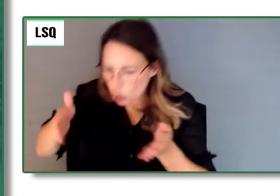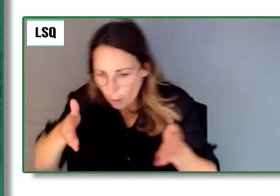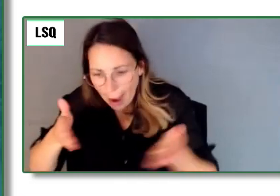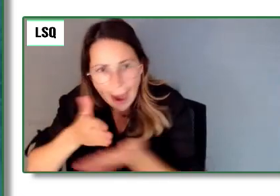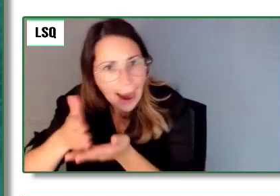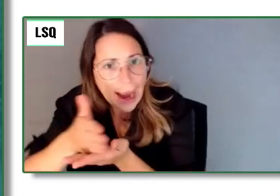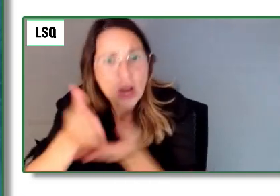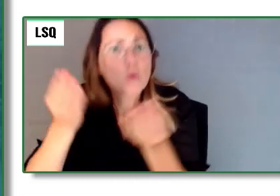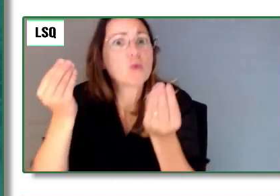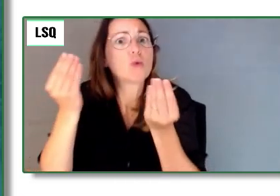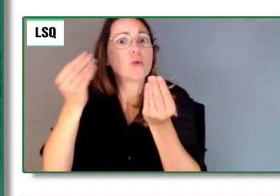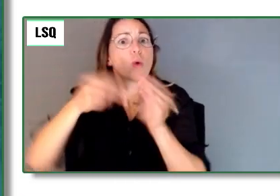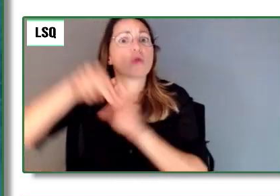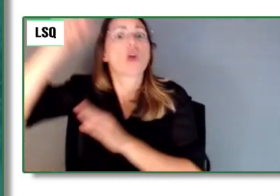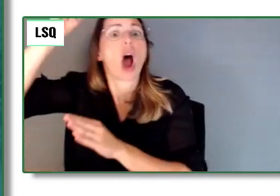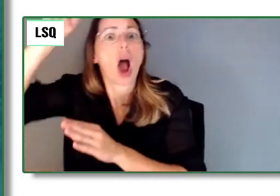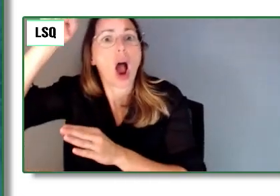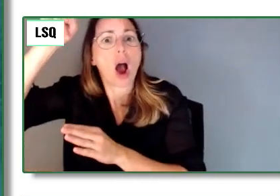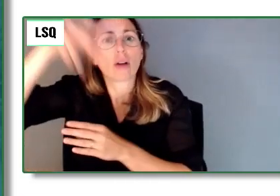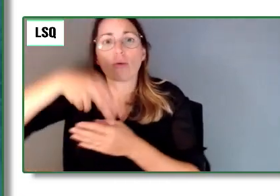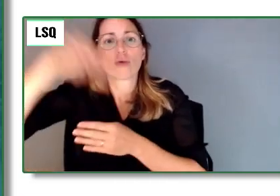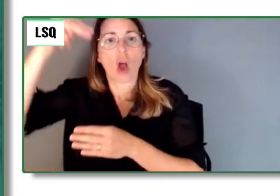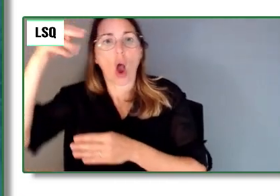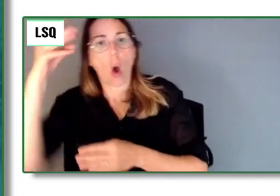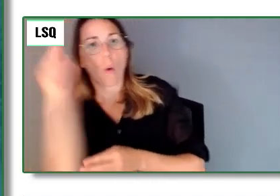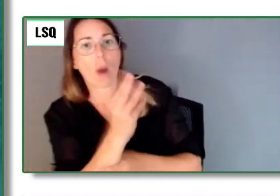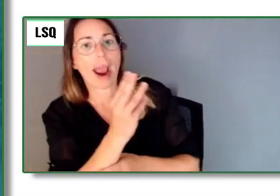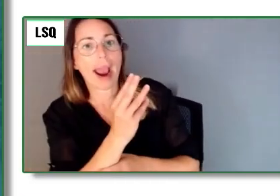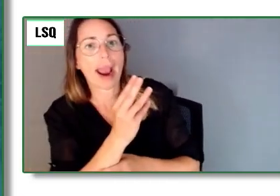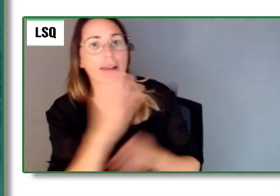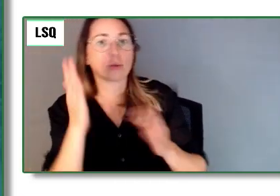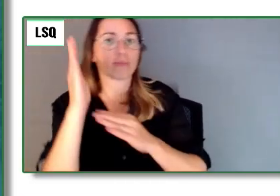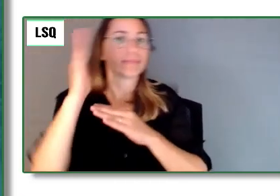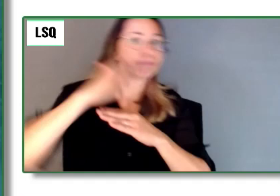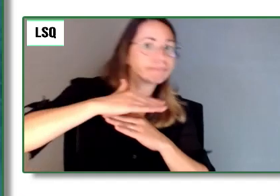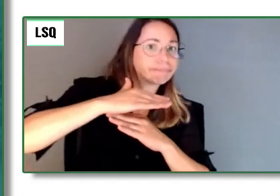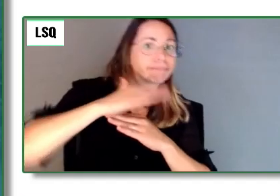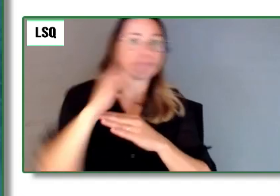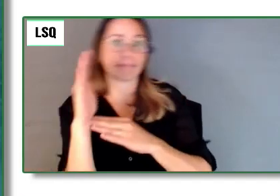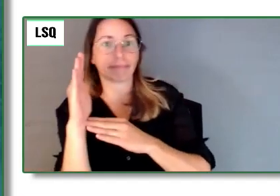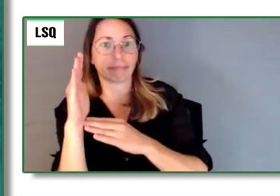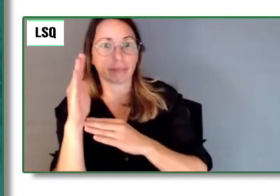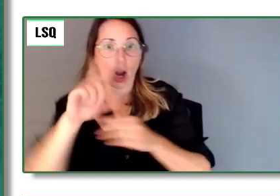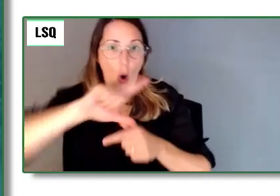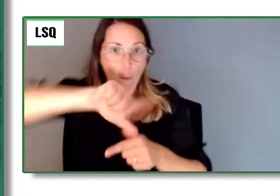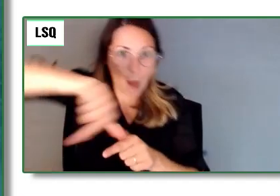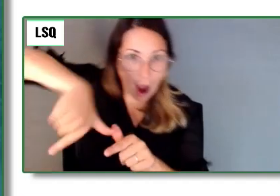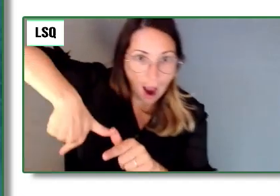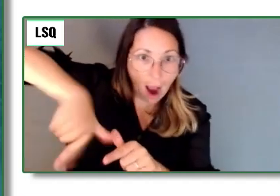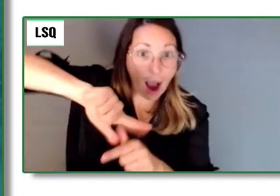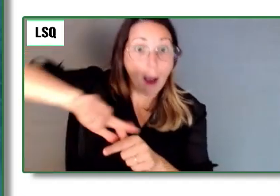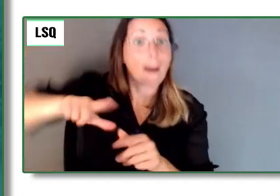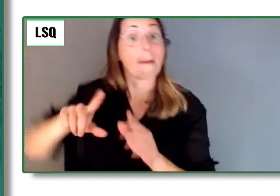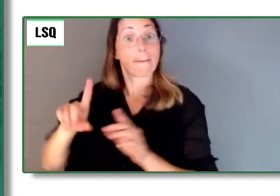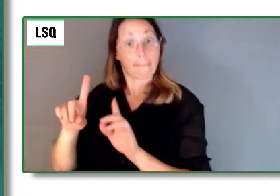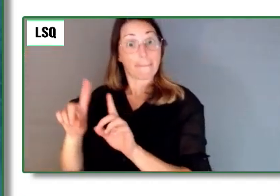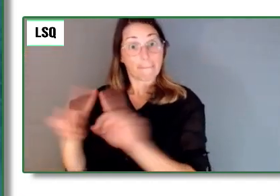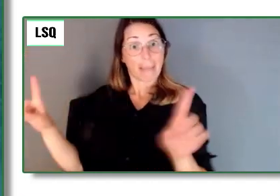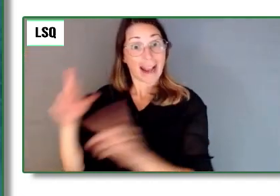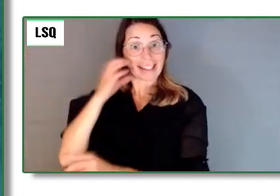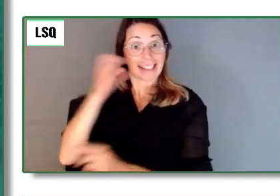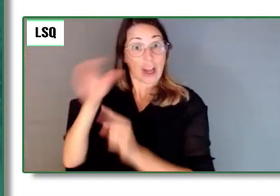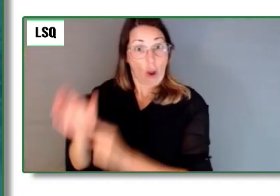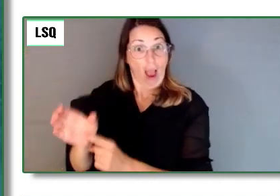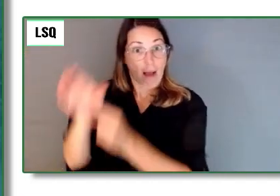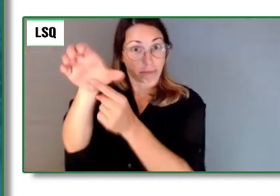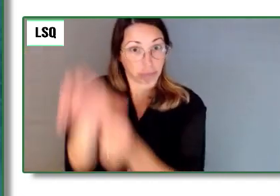votre cellulaire dans ce sens, mais cela ne explique pas si vous êtes écarté un petit peu parce que le pôle nord magnétique est très loin